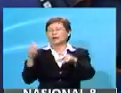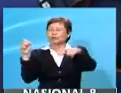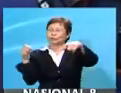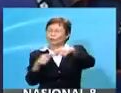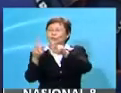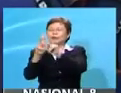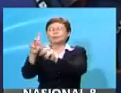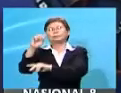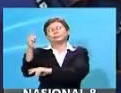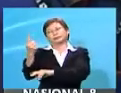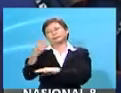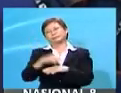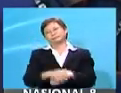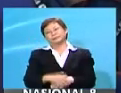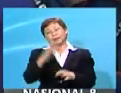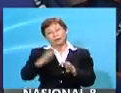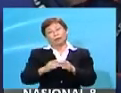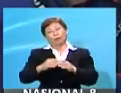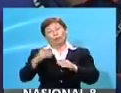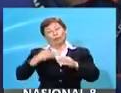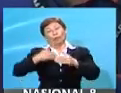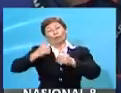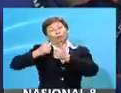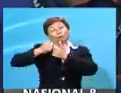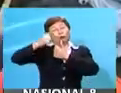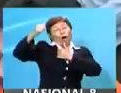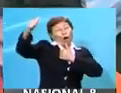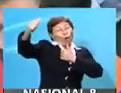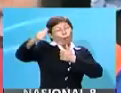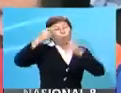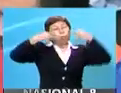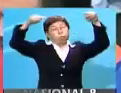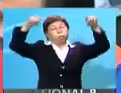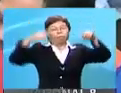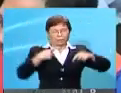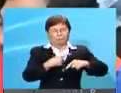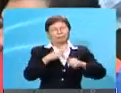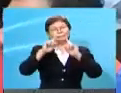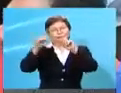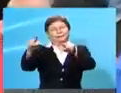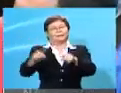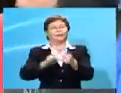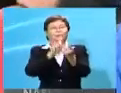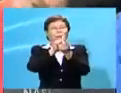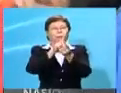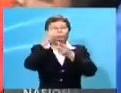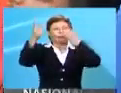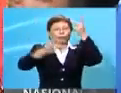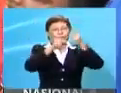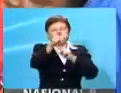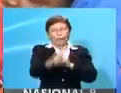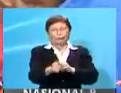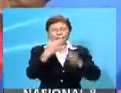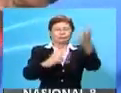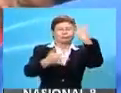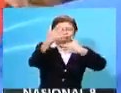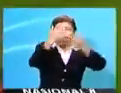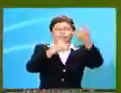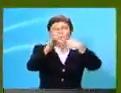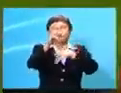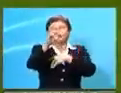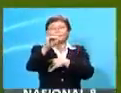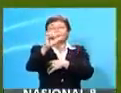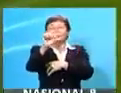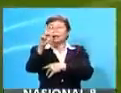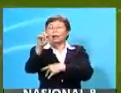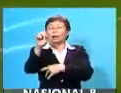saja kalau nak pergi jauh kita kena perikir secara jauh Tengku Abdullah ditemui selepas melawat mangsa kebakaran yaakob Hashim di